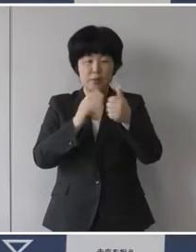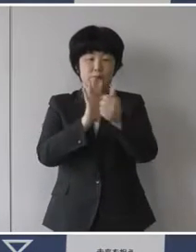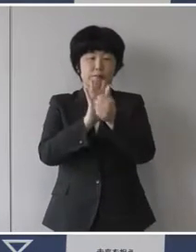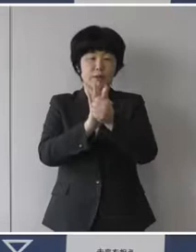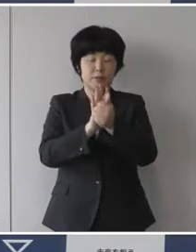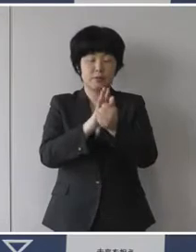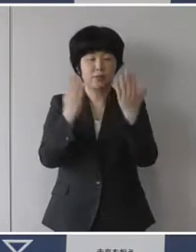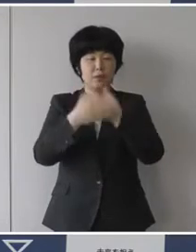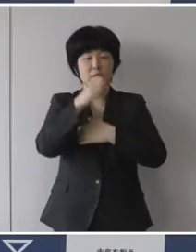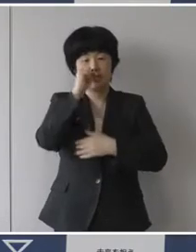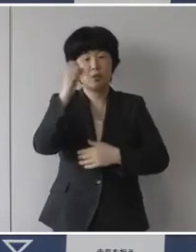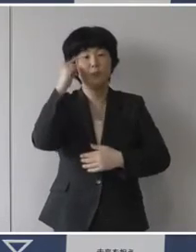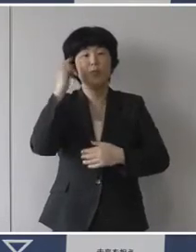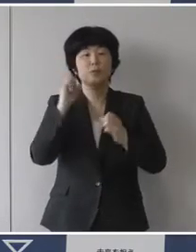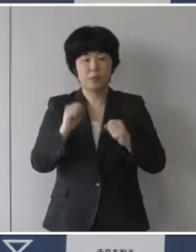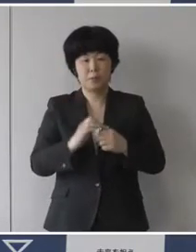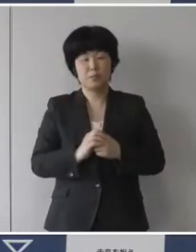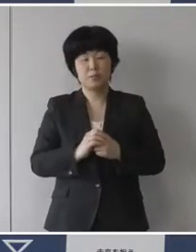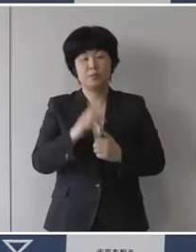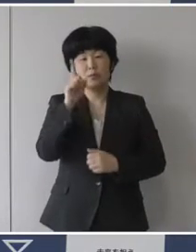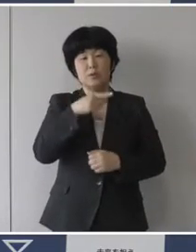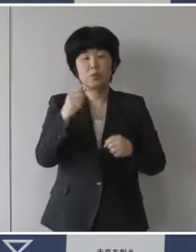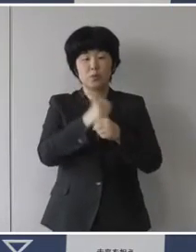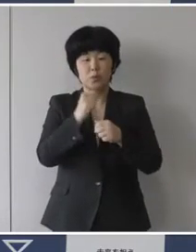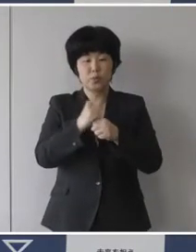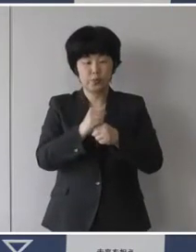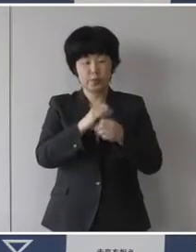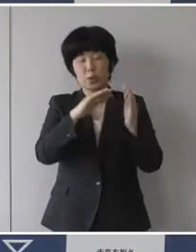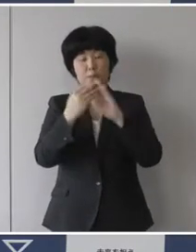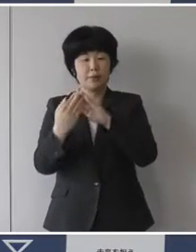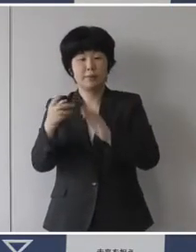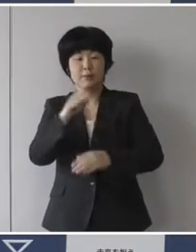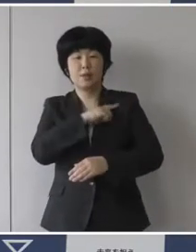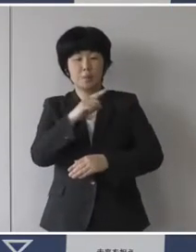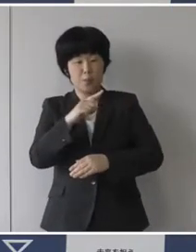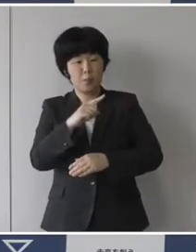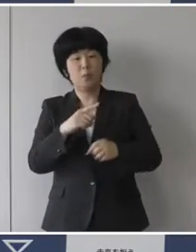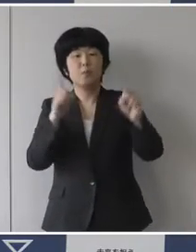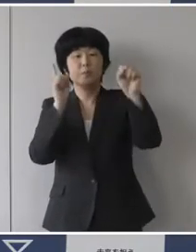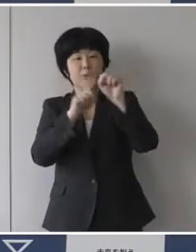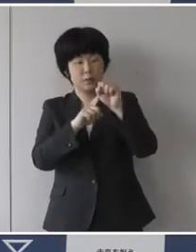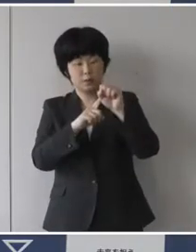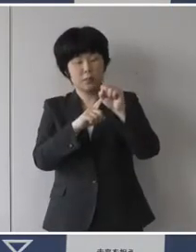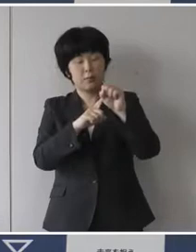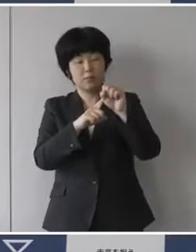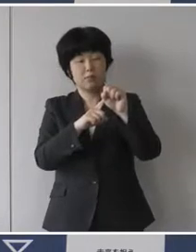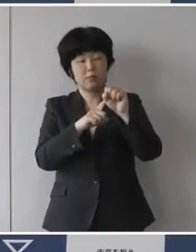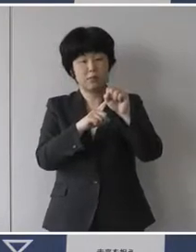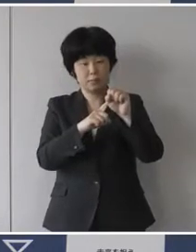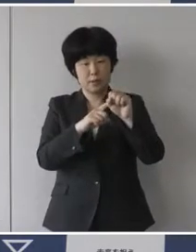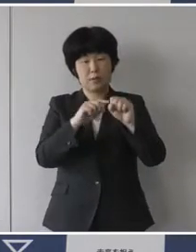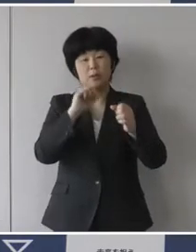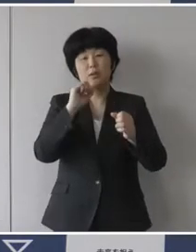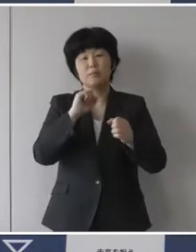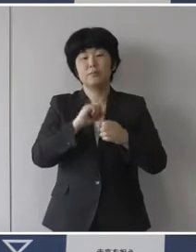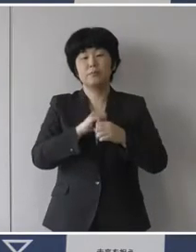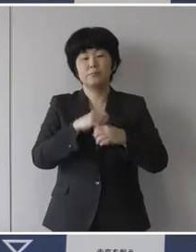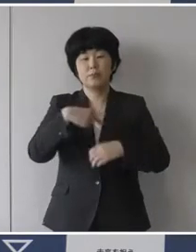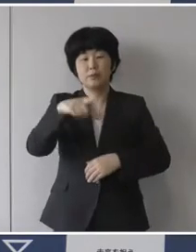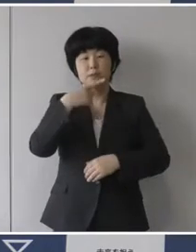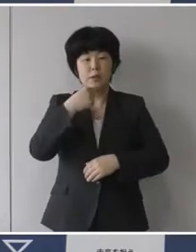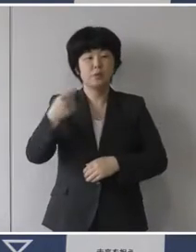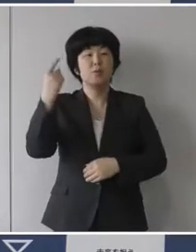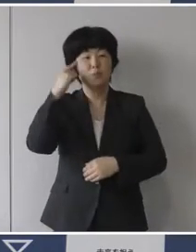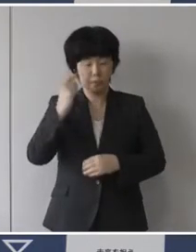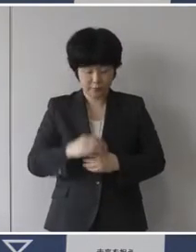通じて、人づくりのナンバーワンの街とか若者に選ばれる街を、ぜひあの実現をしていきたい、そ